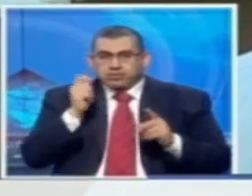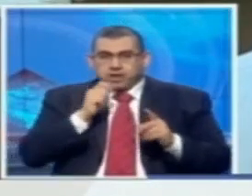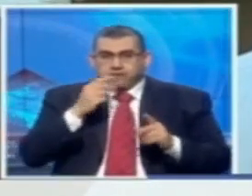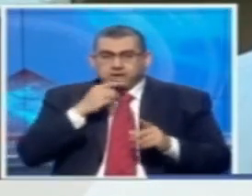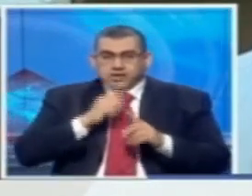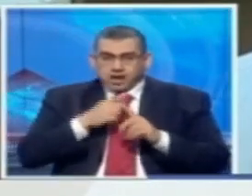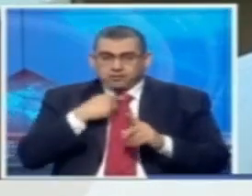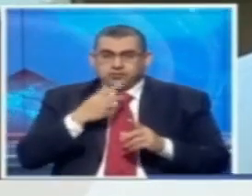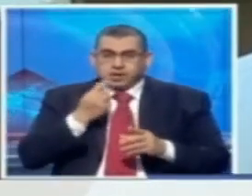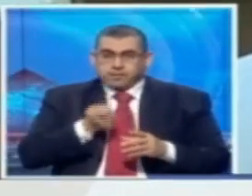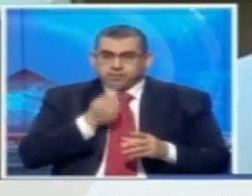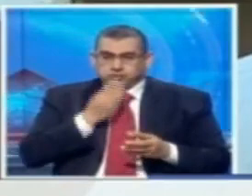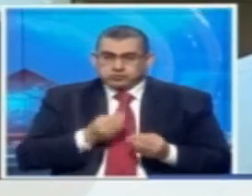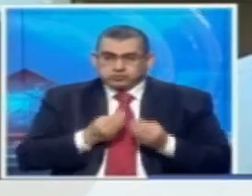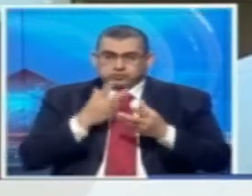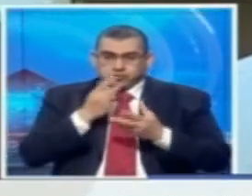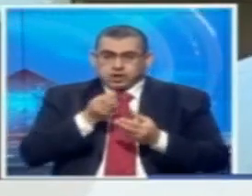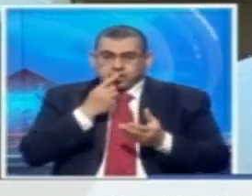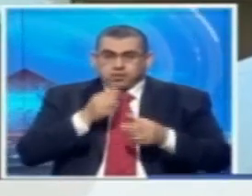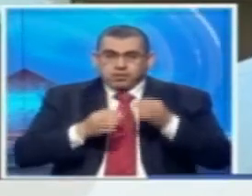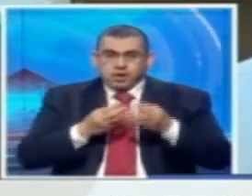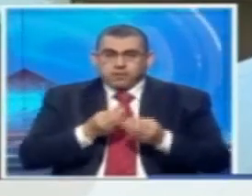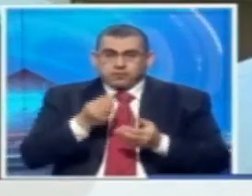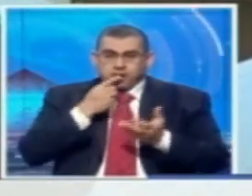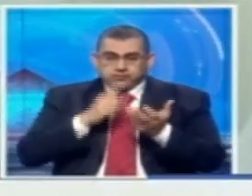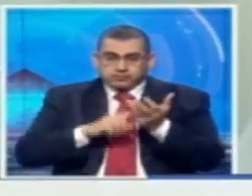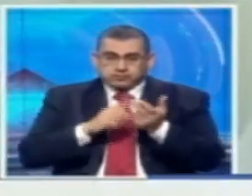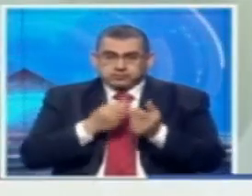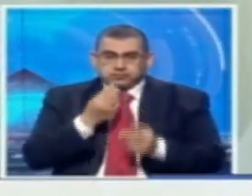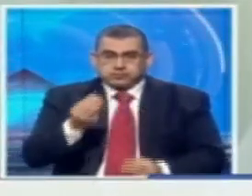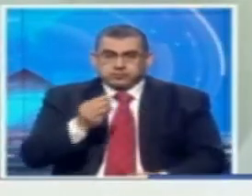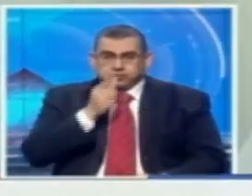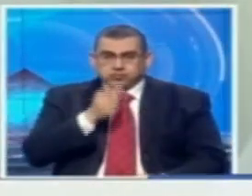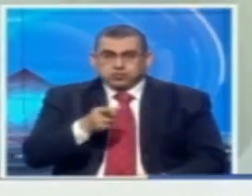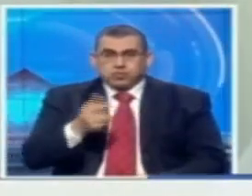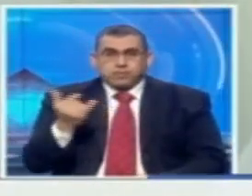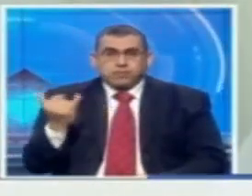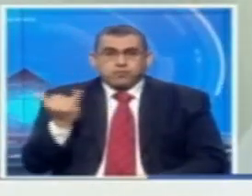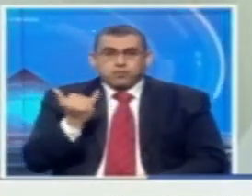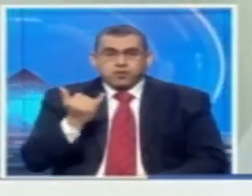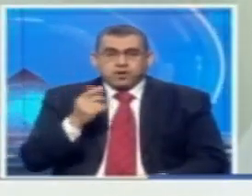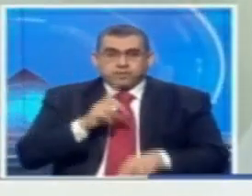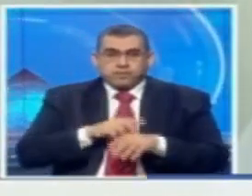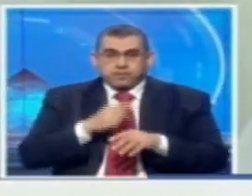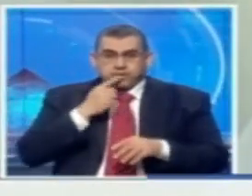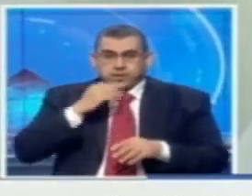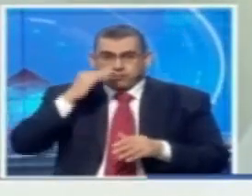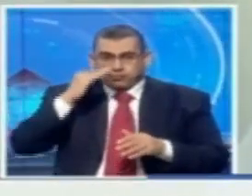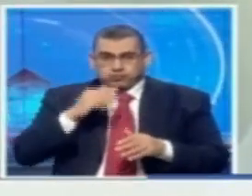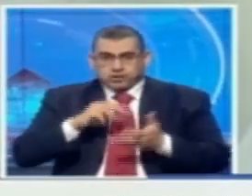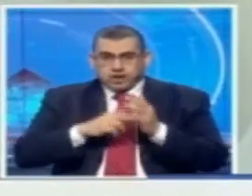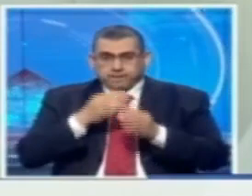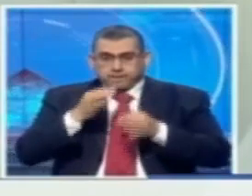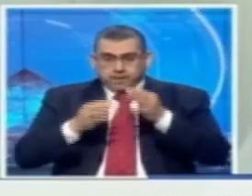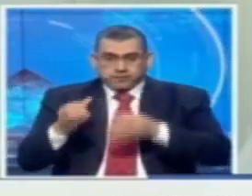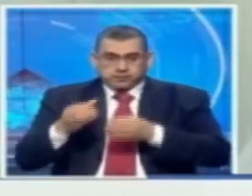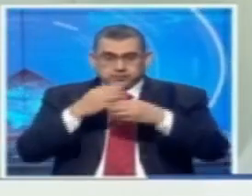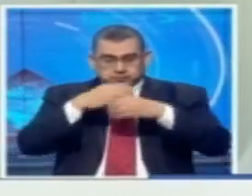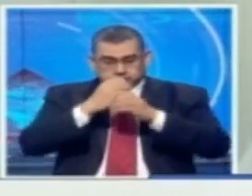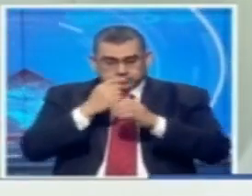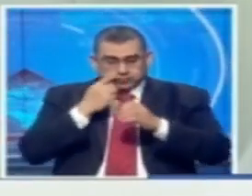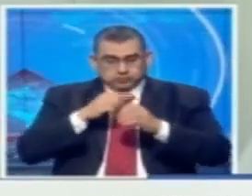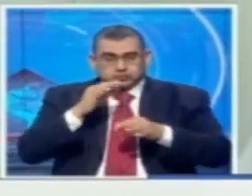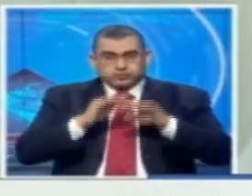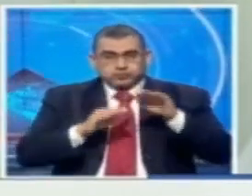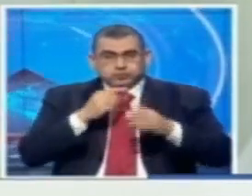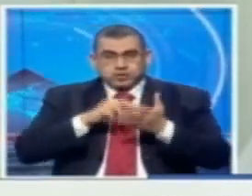بنديهم بنكشف لهم تحاليل ونجيب برضه علاج ونعمل نسبه الهيموجلوبين بنبعته المعمل يعمل نسبه الموجلوبين